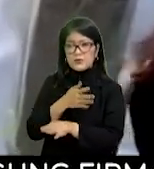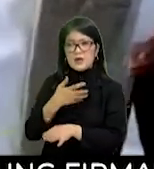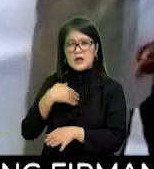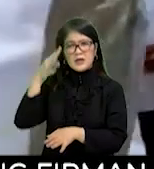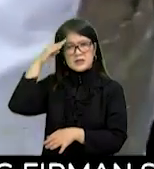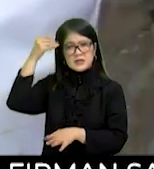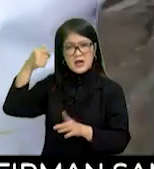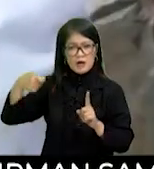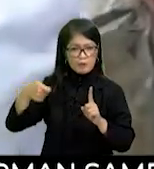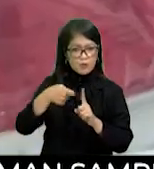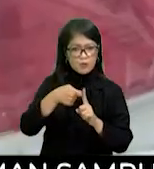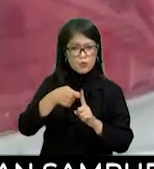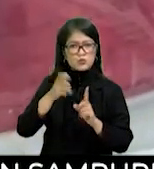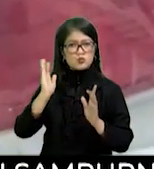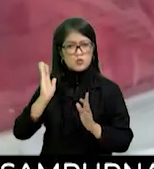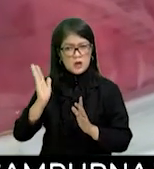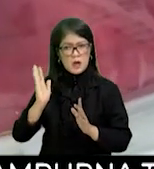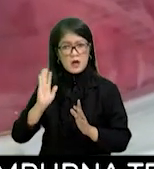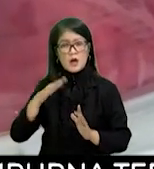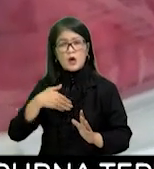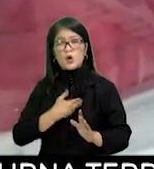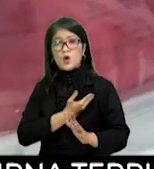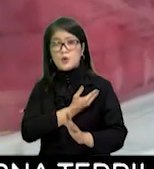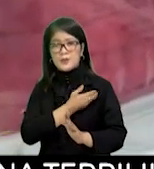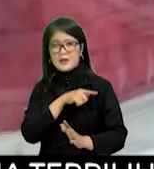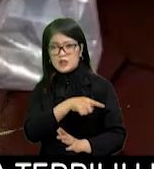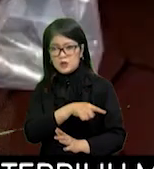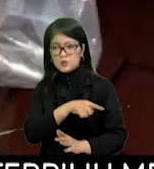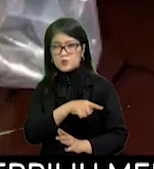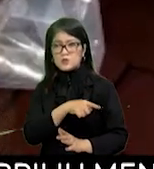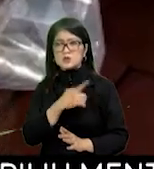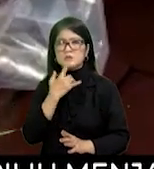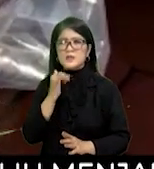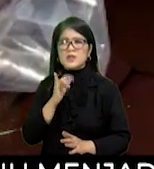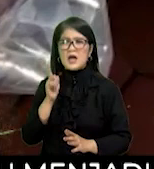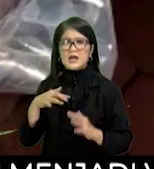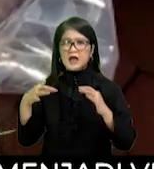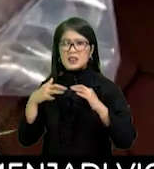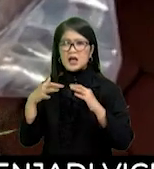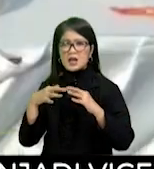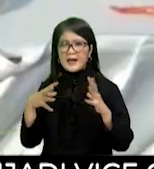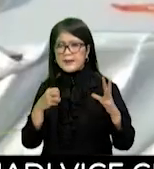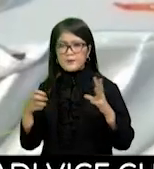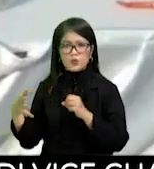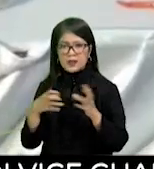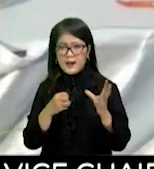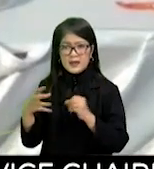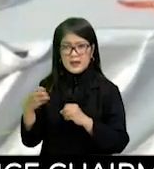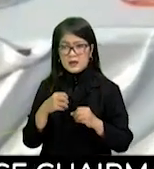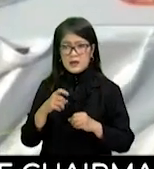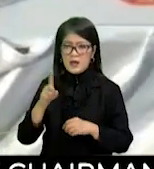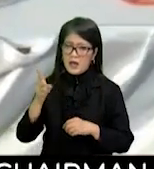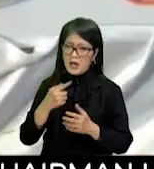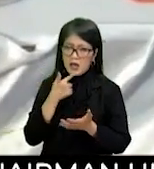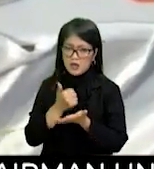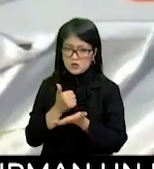Korban diperintahkan pergi dari lahan yang diklaim bagian dari ahli waris keluarga tersangka. Namun korban menolak hingga tersangka menganiaya